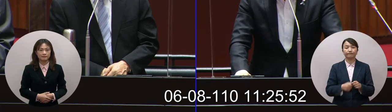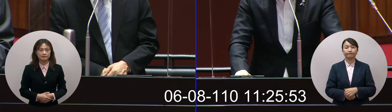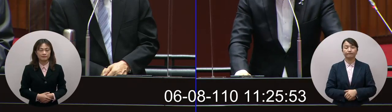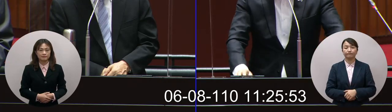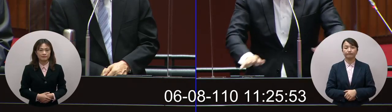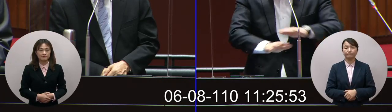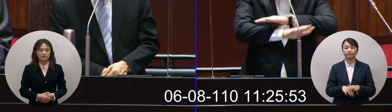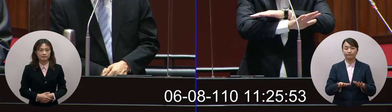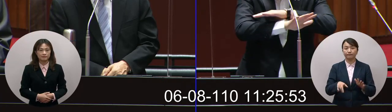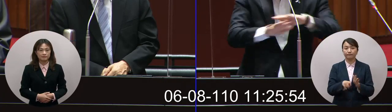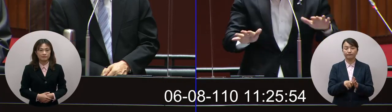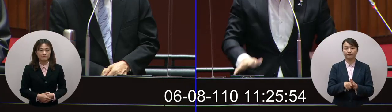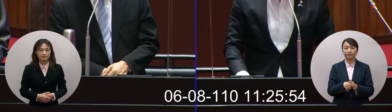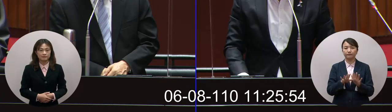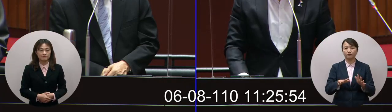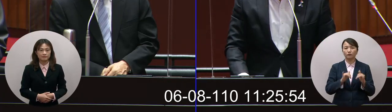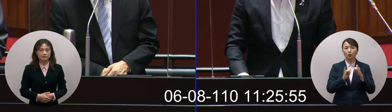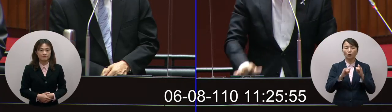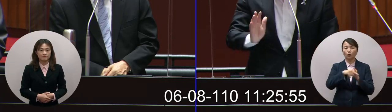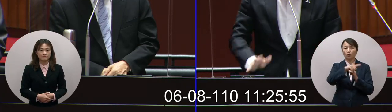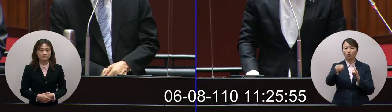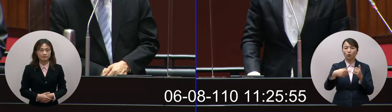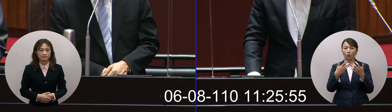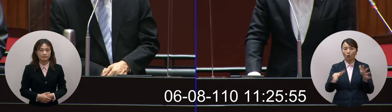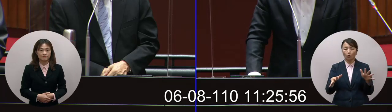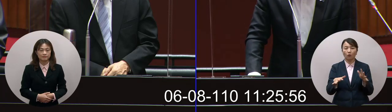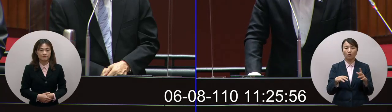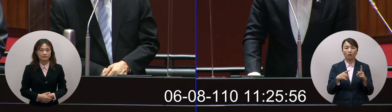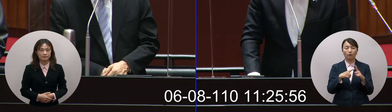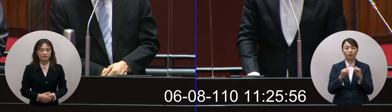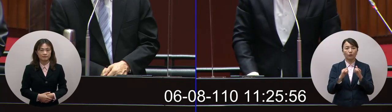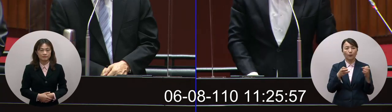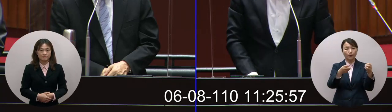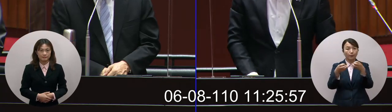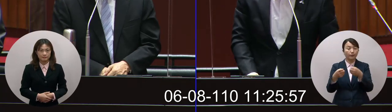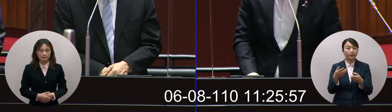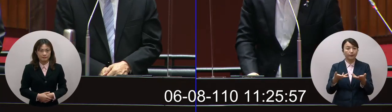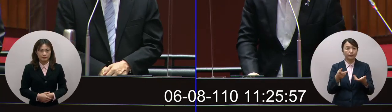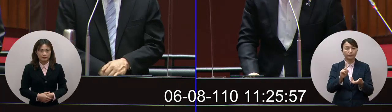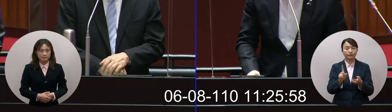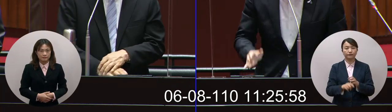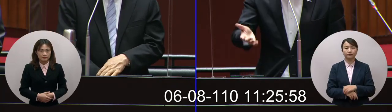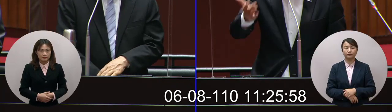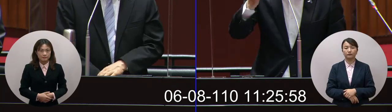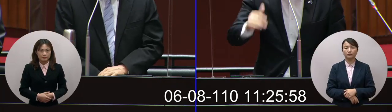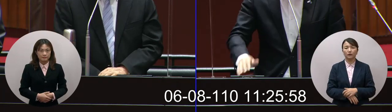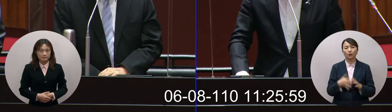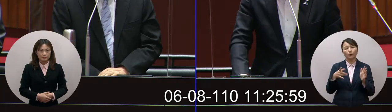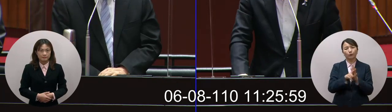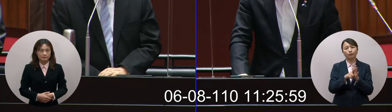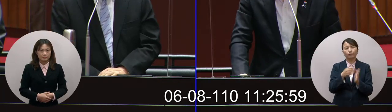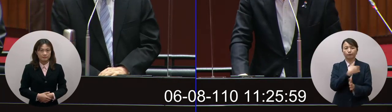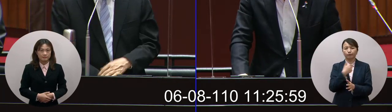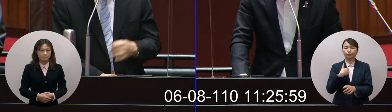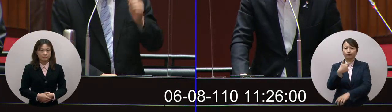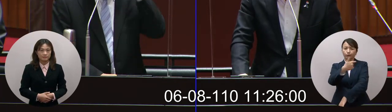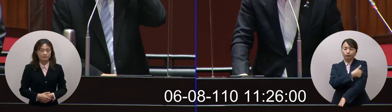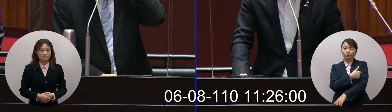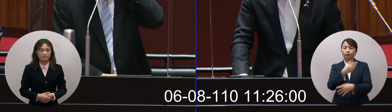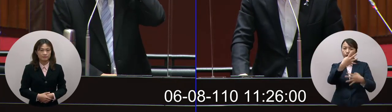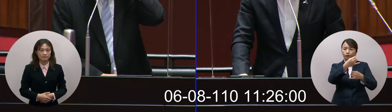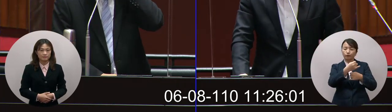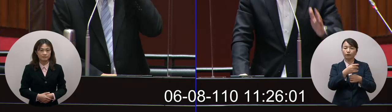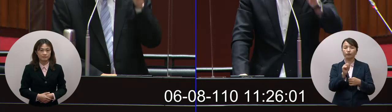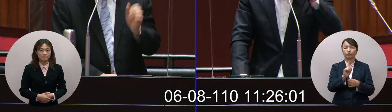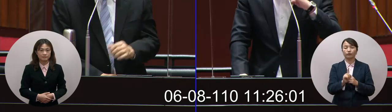然，即阵啊，你坊间呐吼，上侪人在讨论的是啥货？那么我当时当做了疫苗，